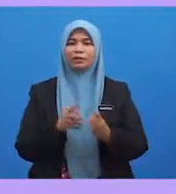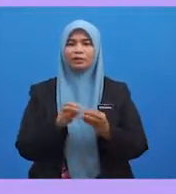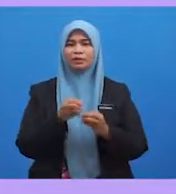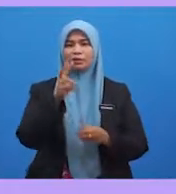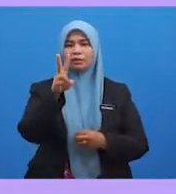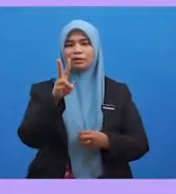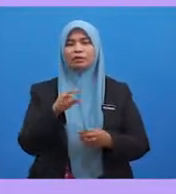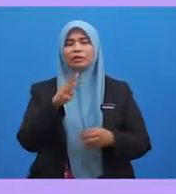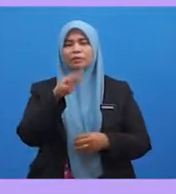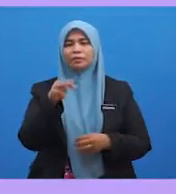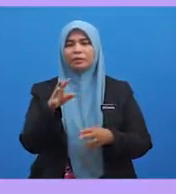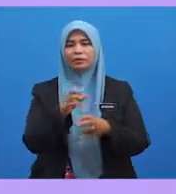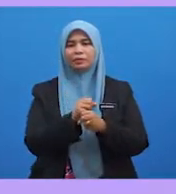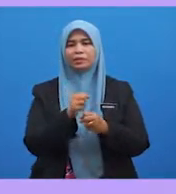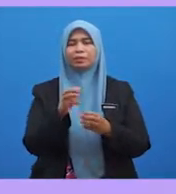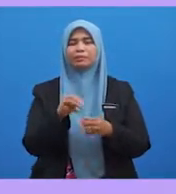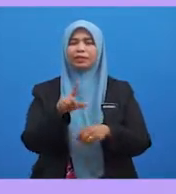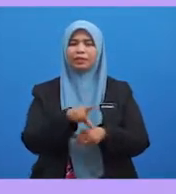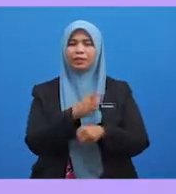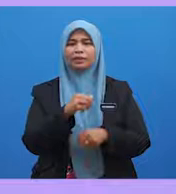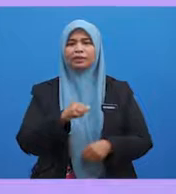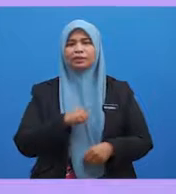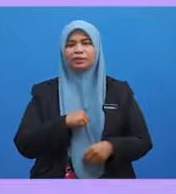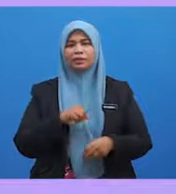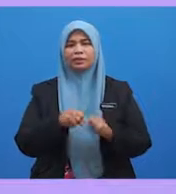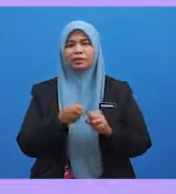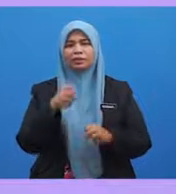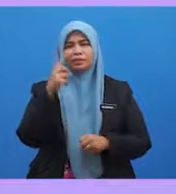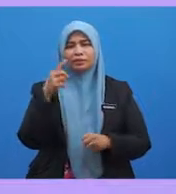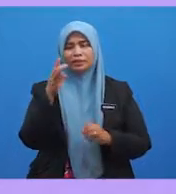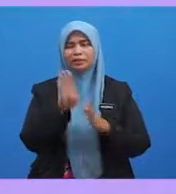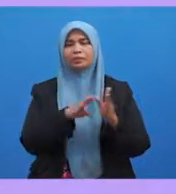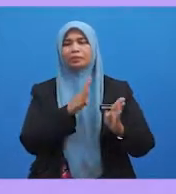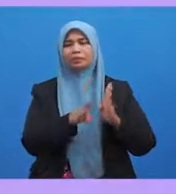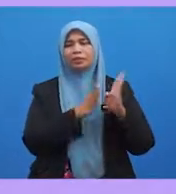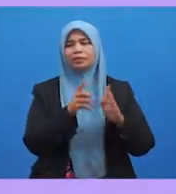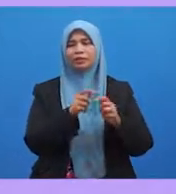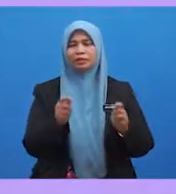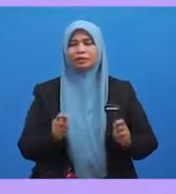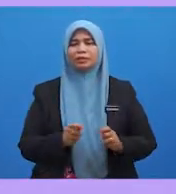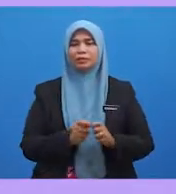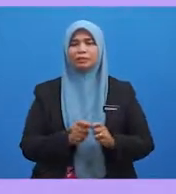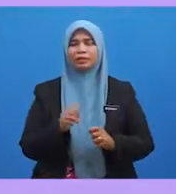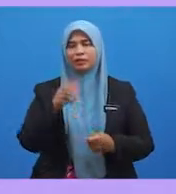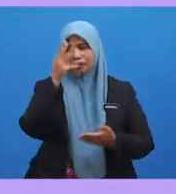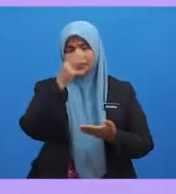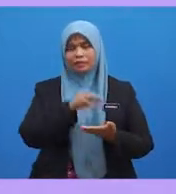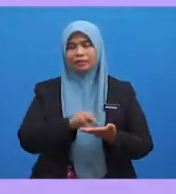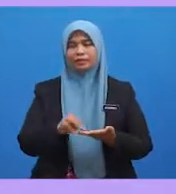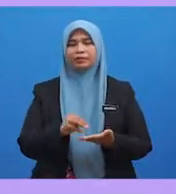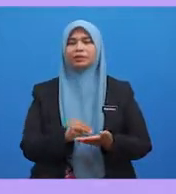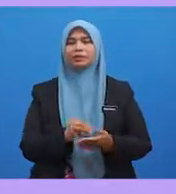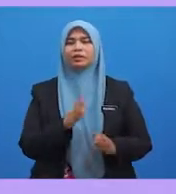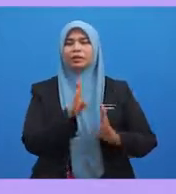kedua, murid-murid dapat melatih diri agar sentiasa beradab di tempat yang mulia.